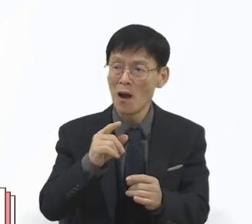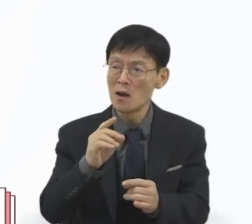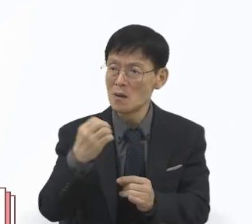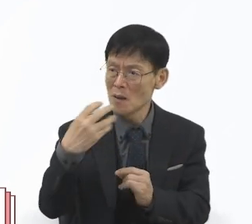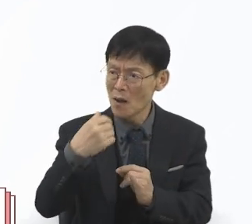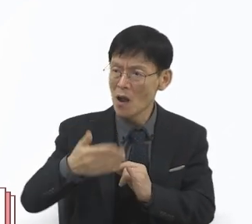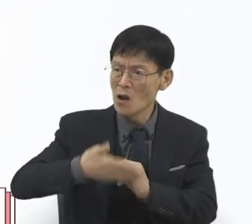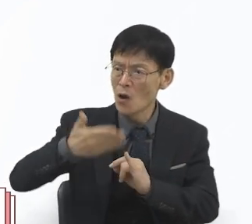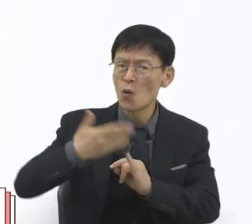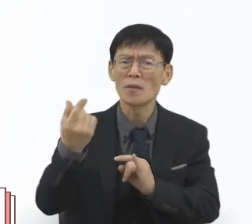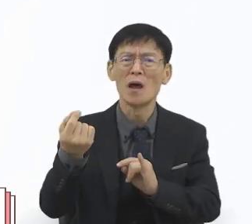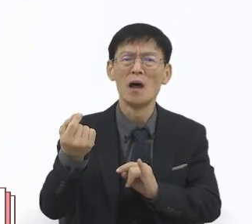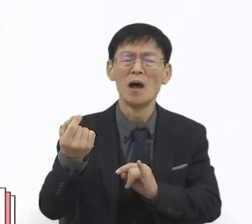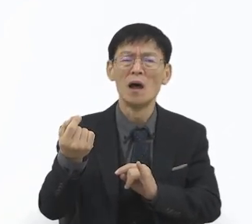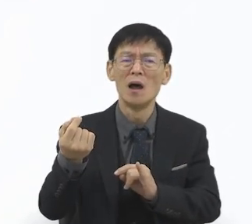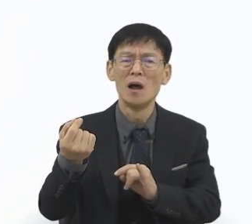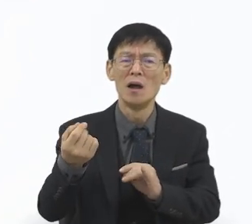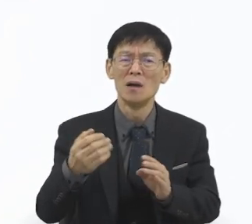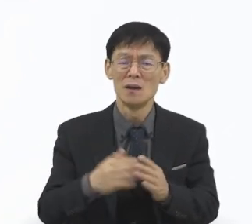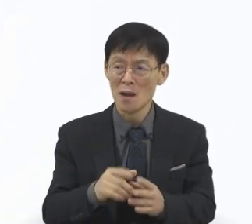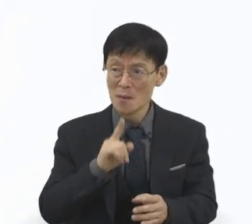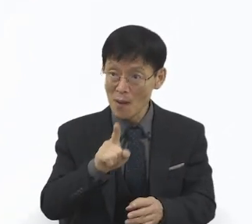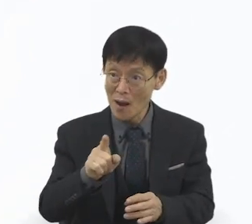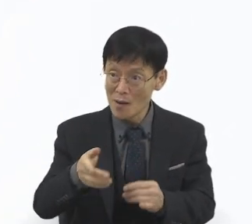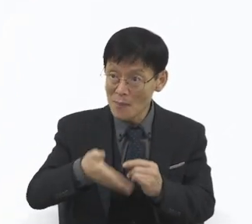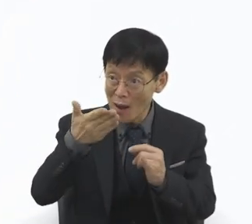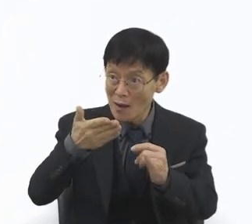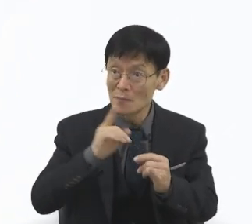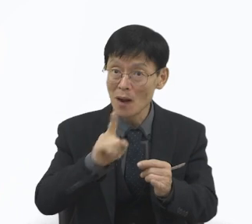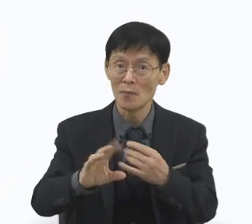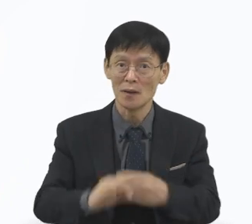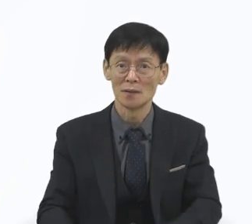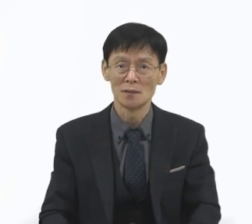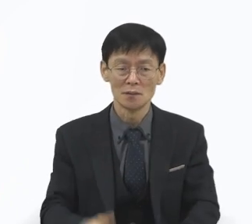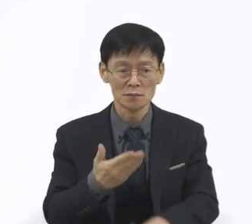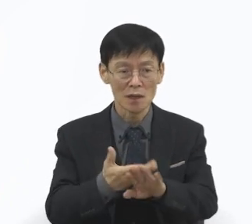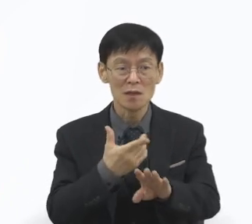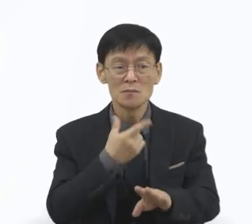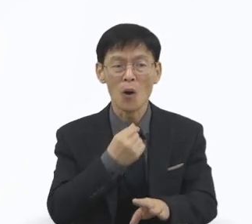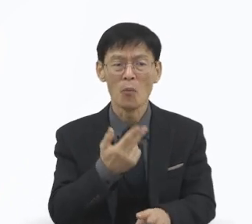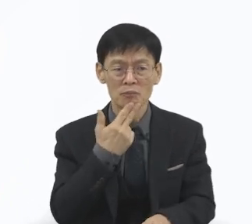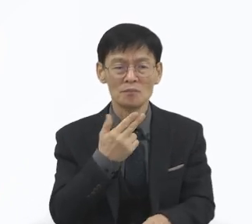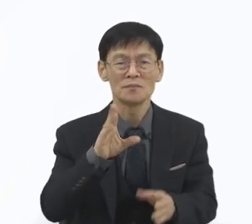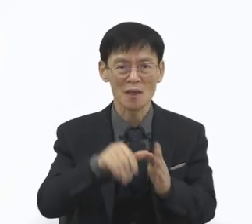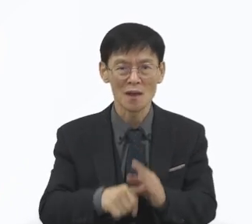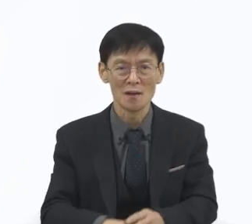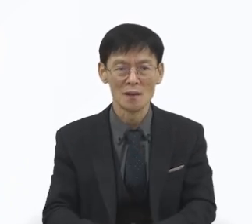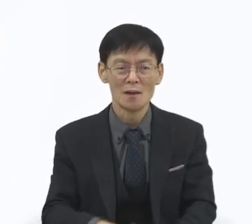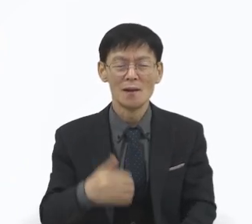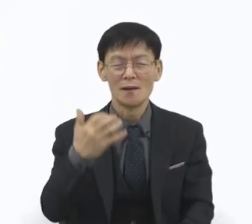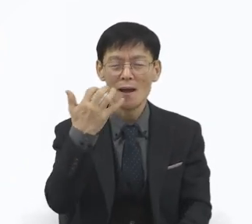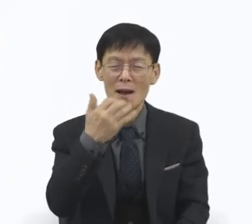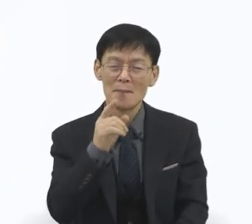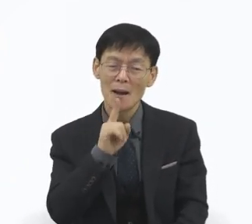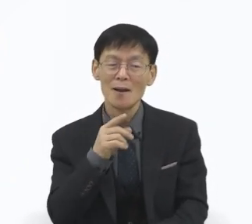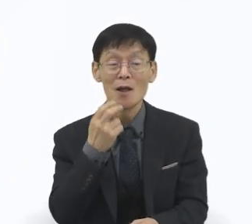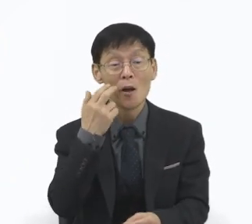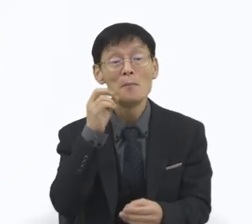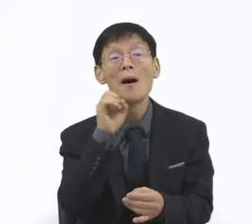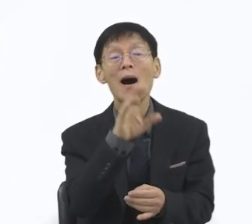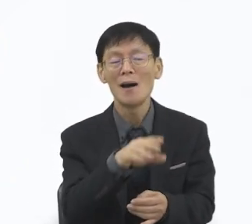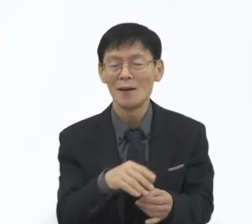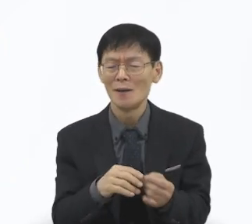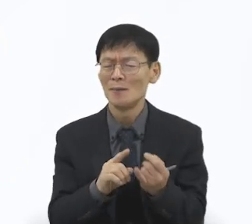하는 성희롱에 해당하는데요. 말로 하는 성희롱이란 다른 사람이 원하지 않는데 음란한